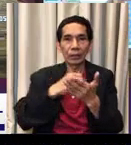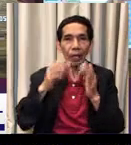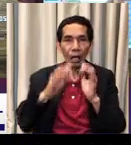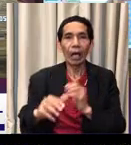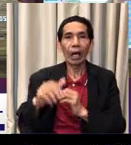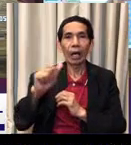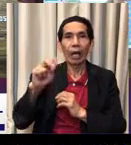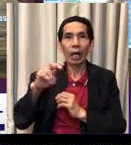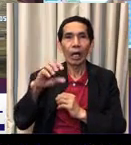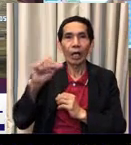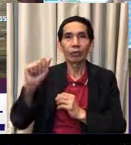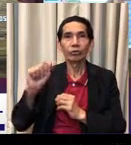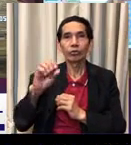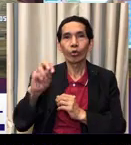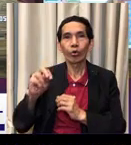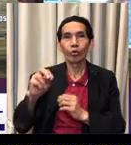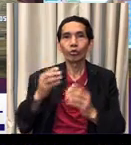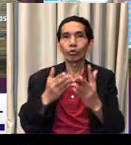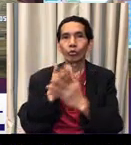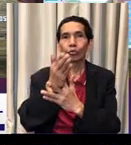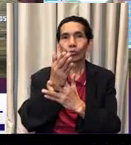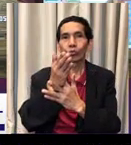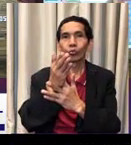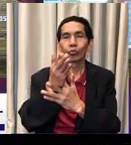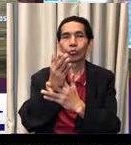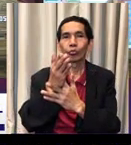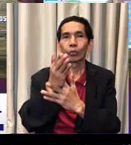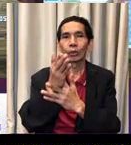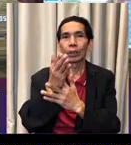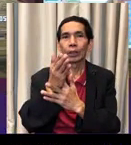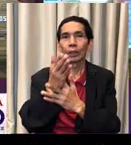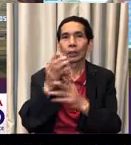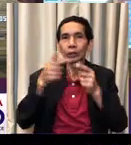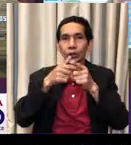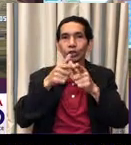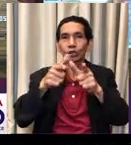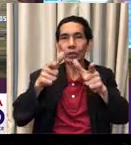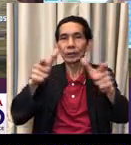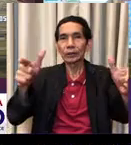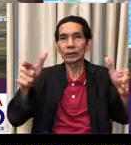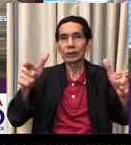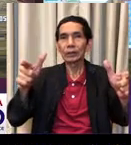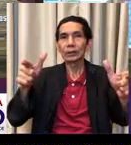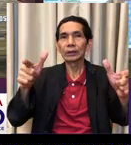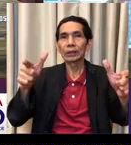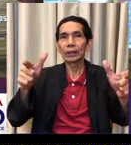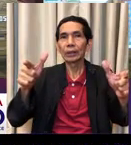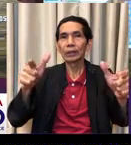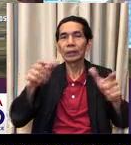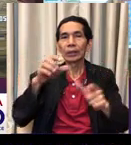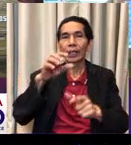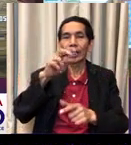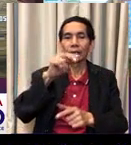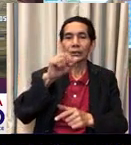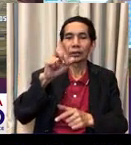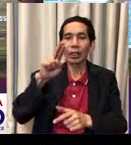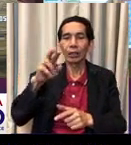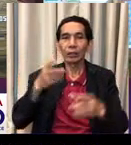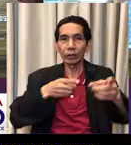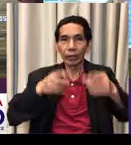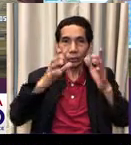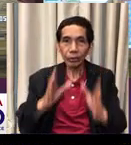Anyo. Through General Sinyas, NCR Director,